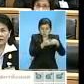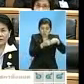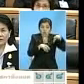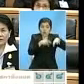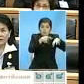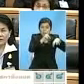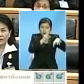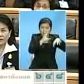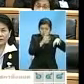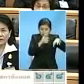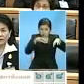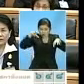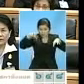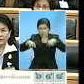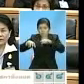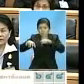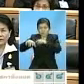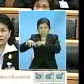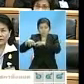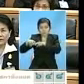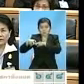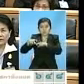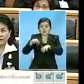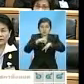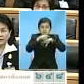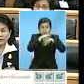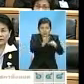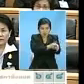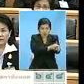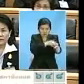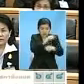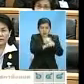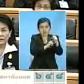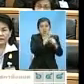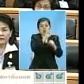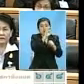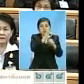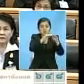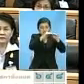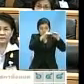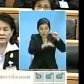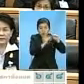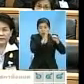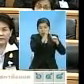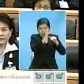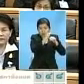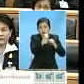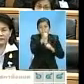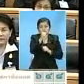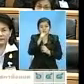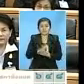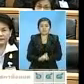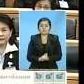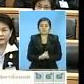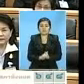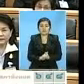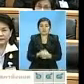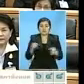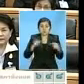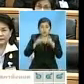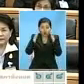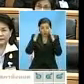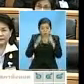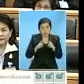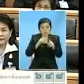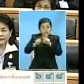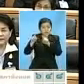ากกับมีวาระในการดำรงตำแหน่งถึง9ปีผมขอเสนอว่าลดเหลือ5ปีนะครับเราก็จะได้บุคคลอื่นๆที่เข้